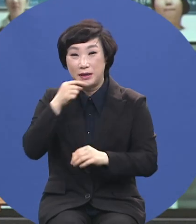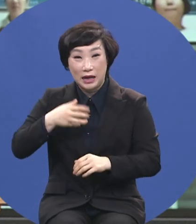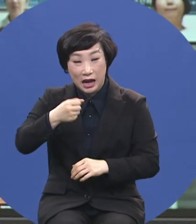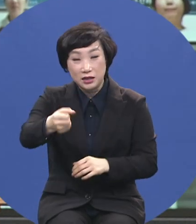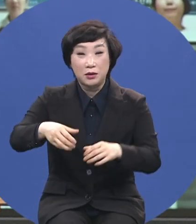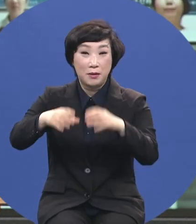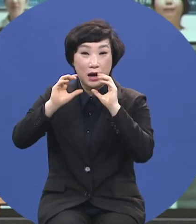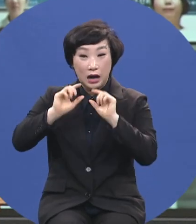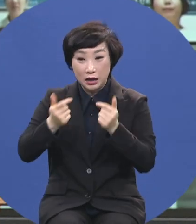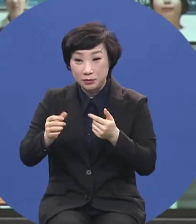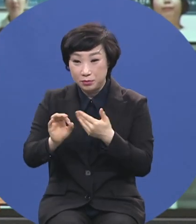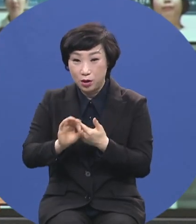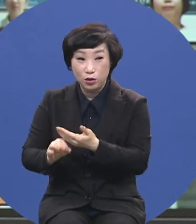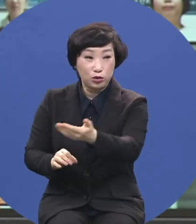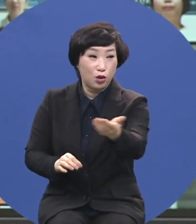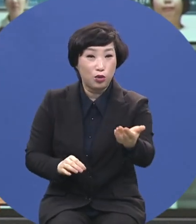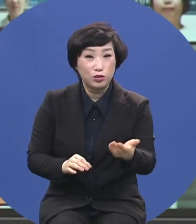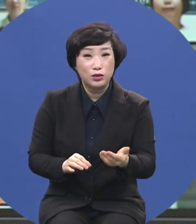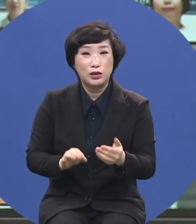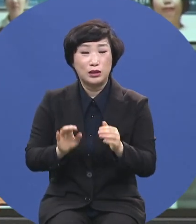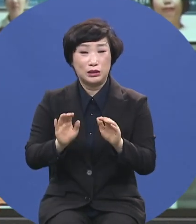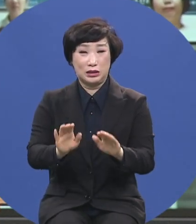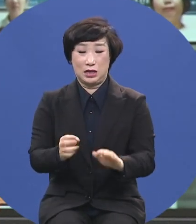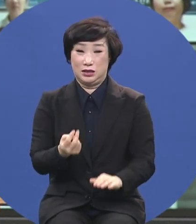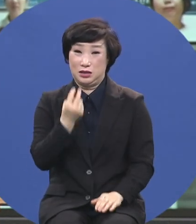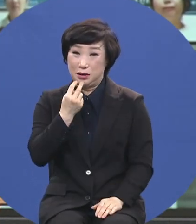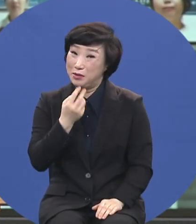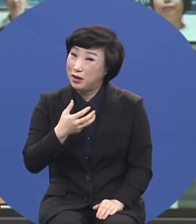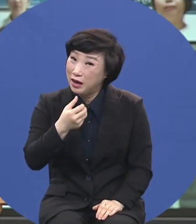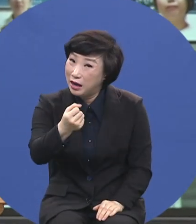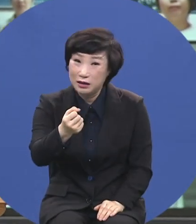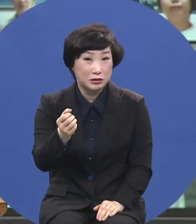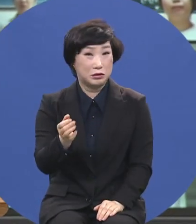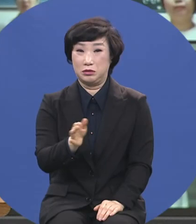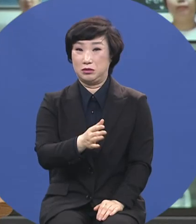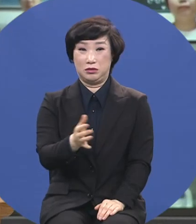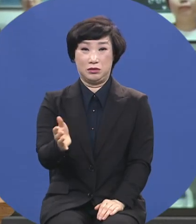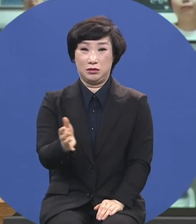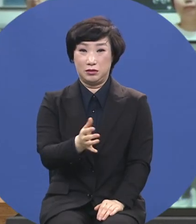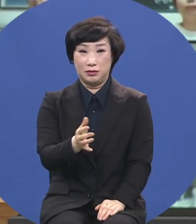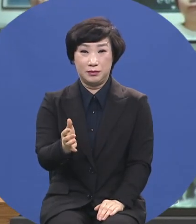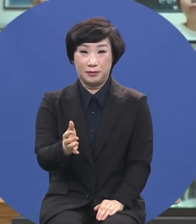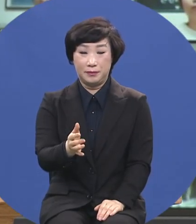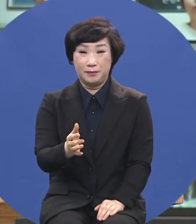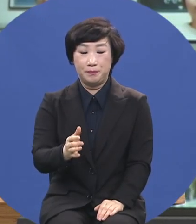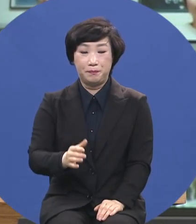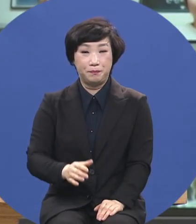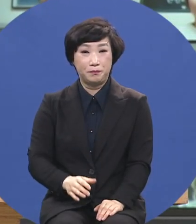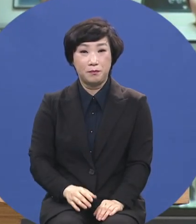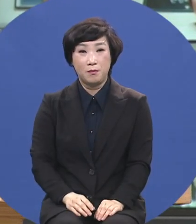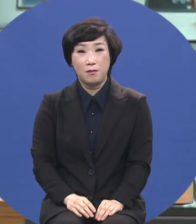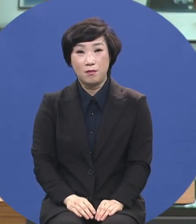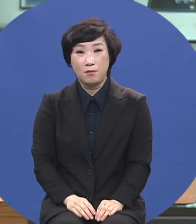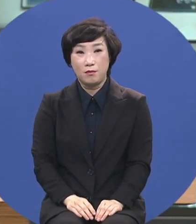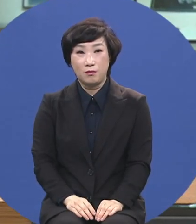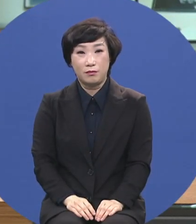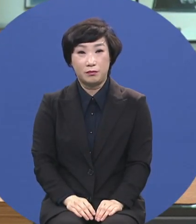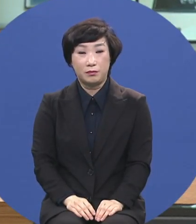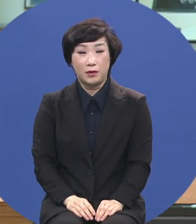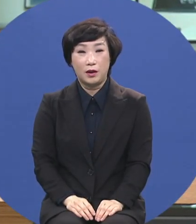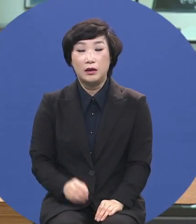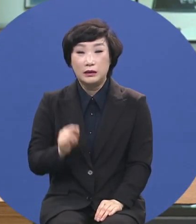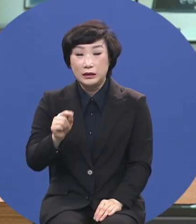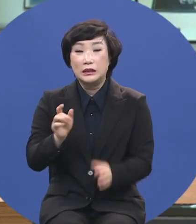피를 마시지 아니하면 너희 속에 내 생명이 없다.